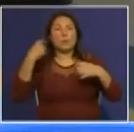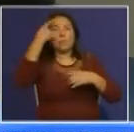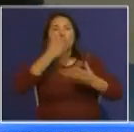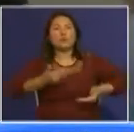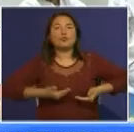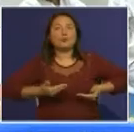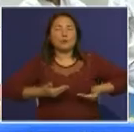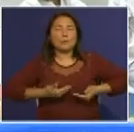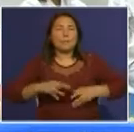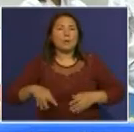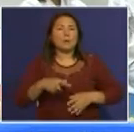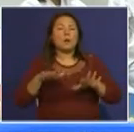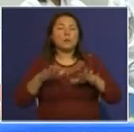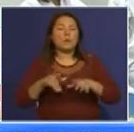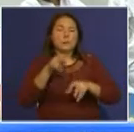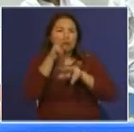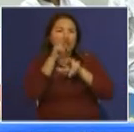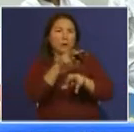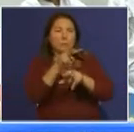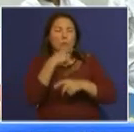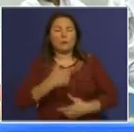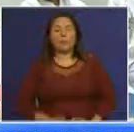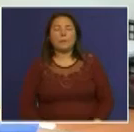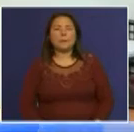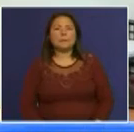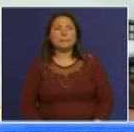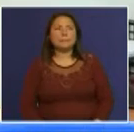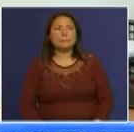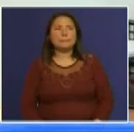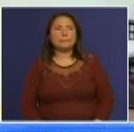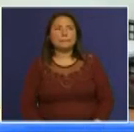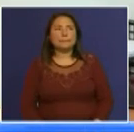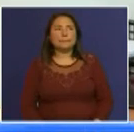жизни Мангыстау находится на особом контроле.